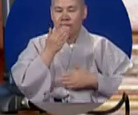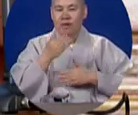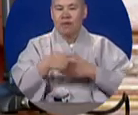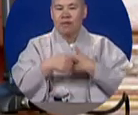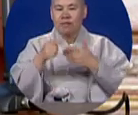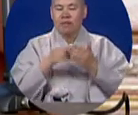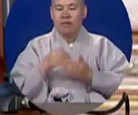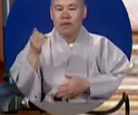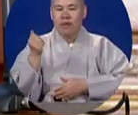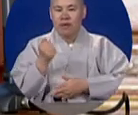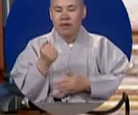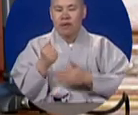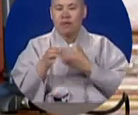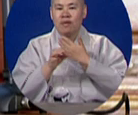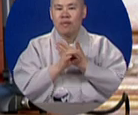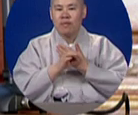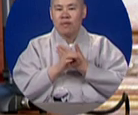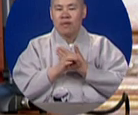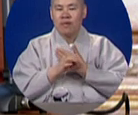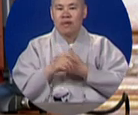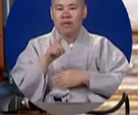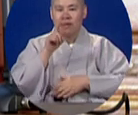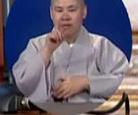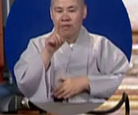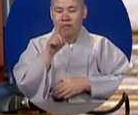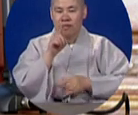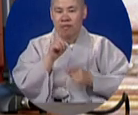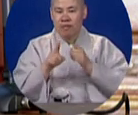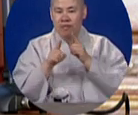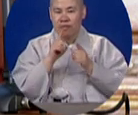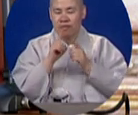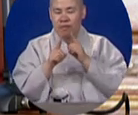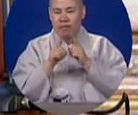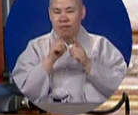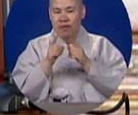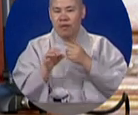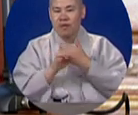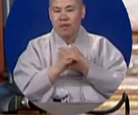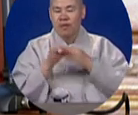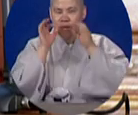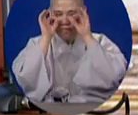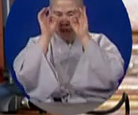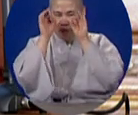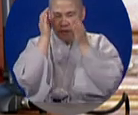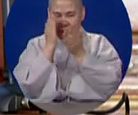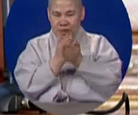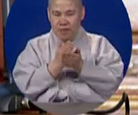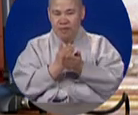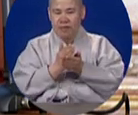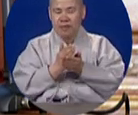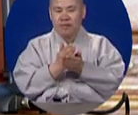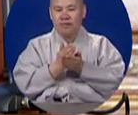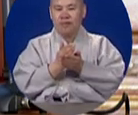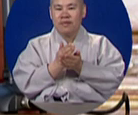한마디로 말해서 보지도 말고 듣지도